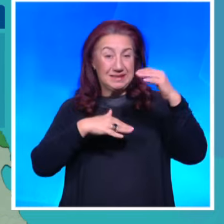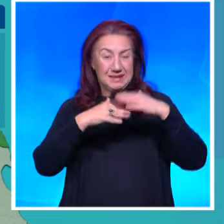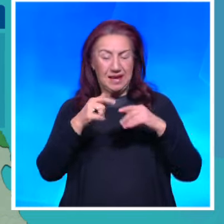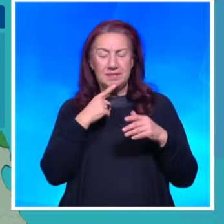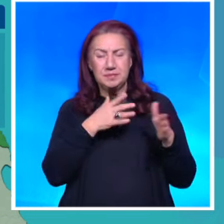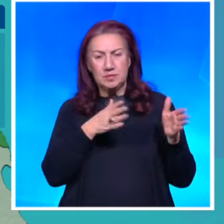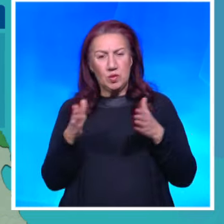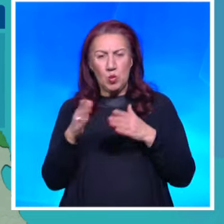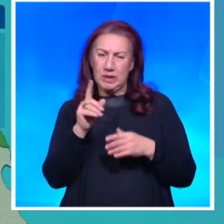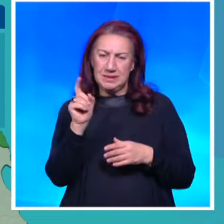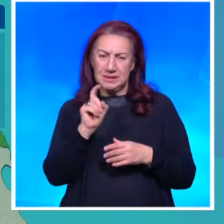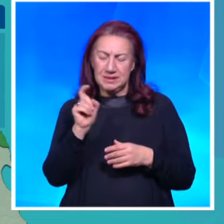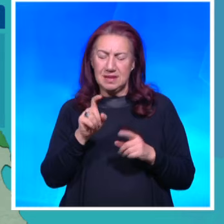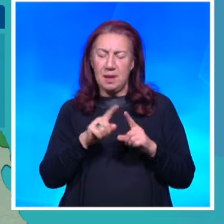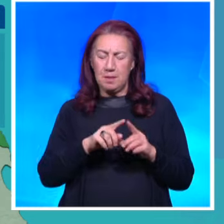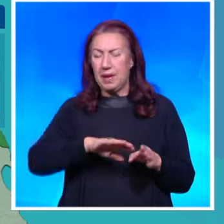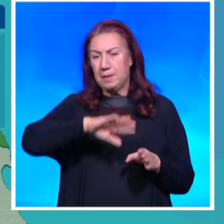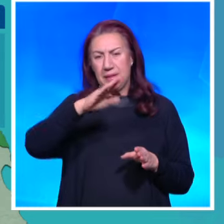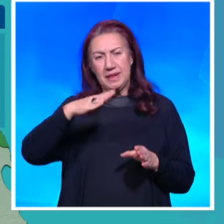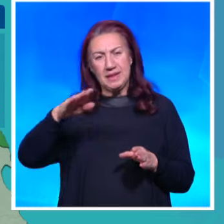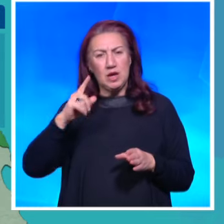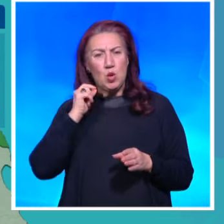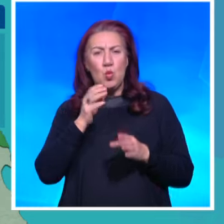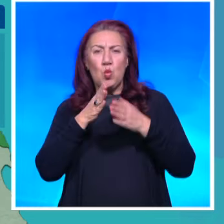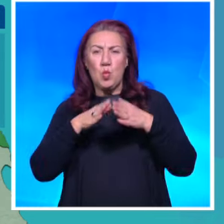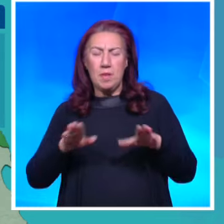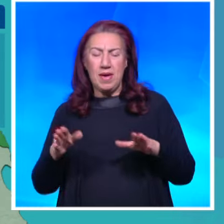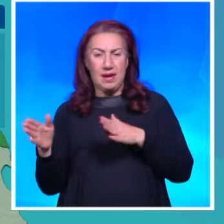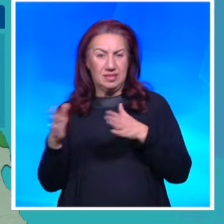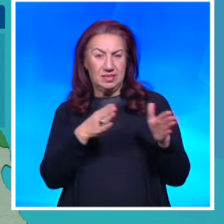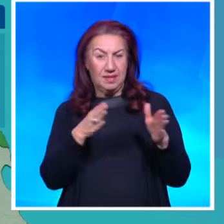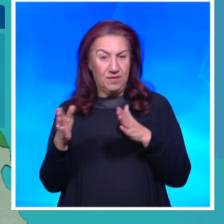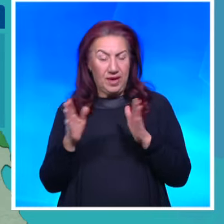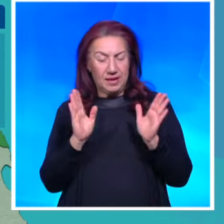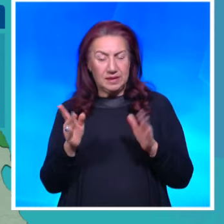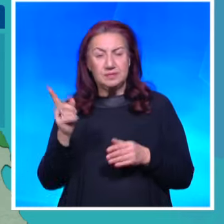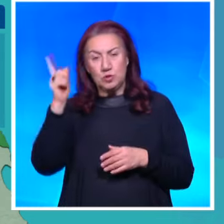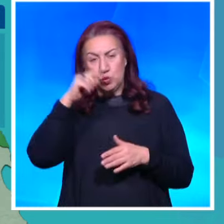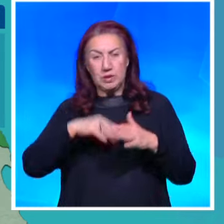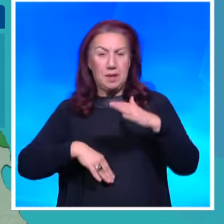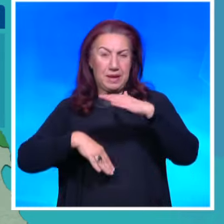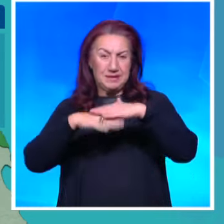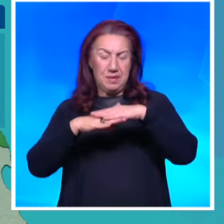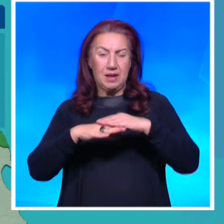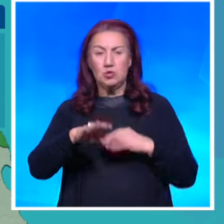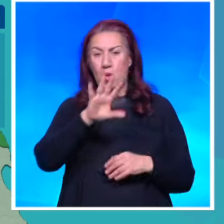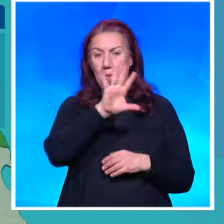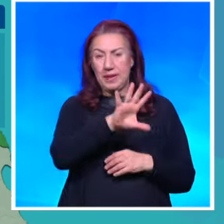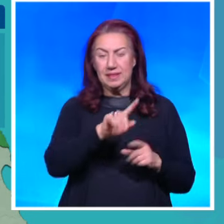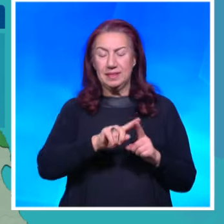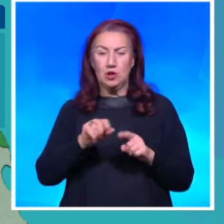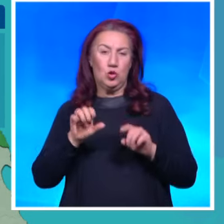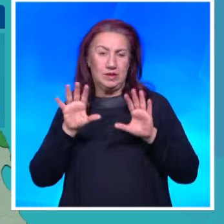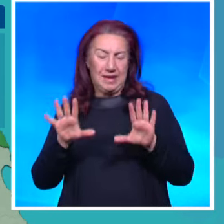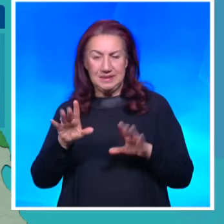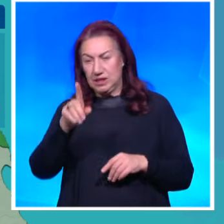североизточните и планинските райони умерен югозападен вятър утре максималните температури ще бъдат между 5 и 10°